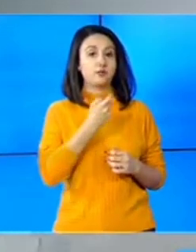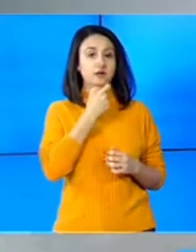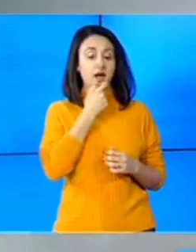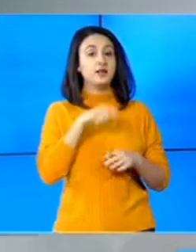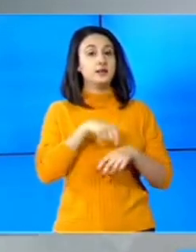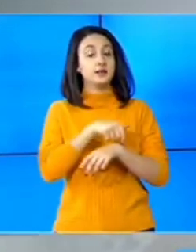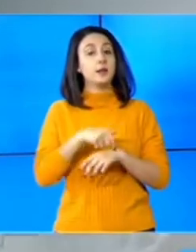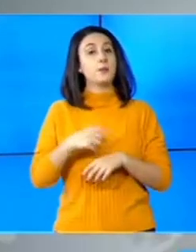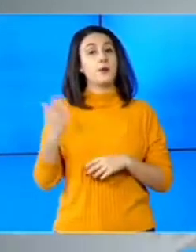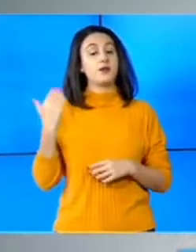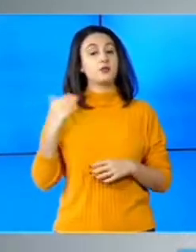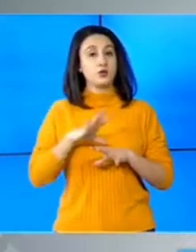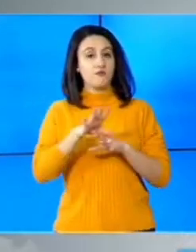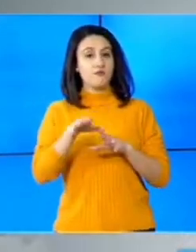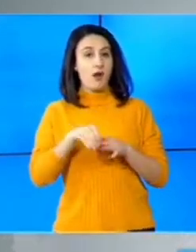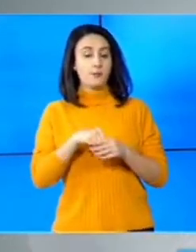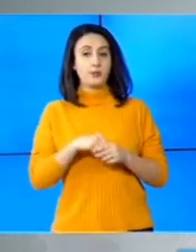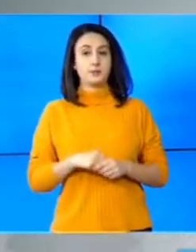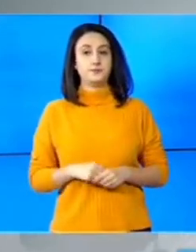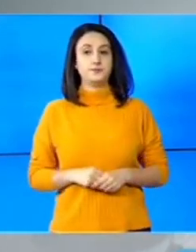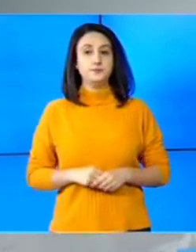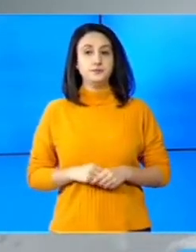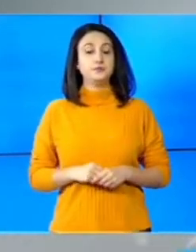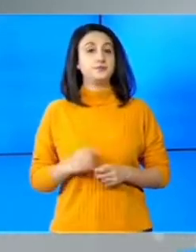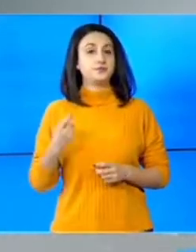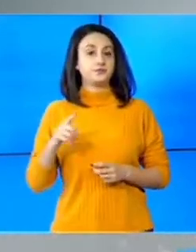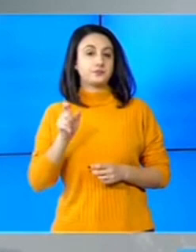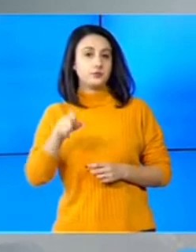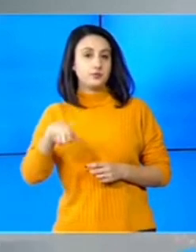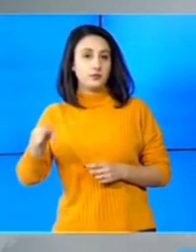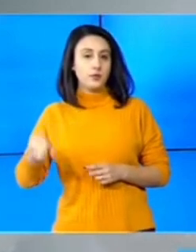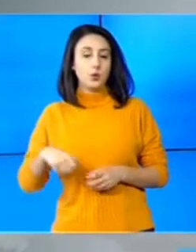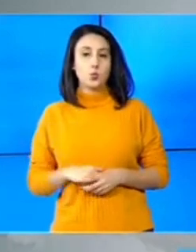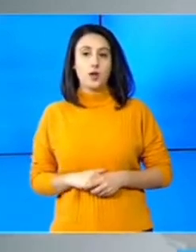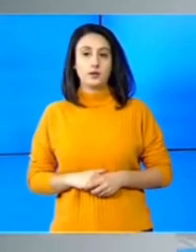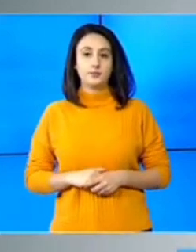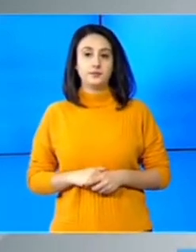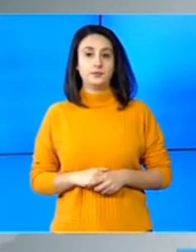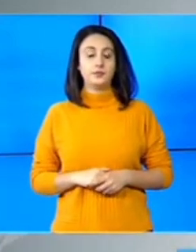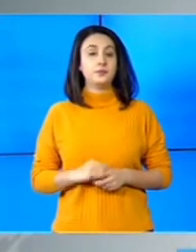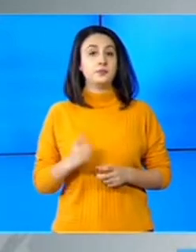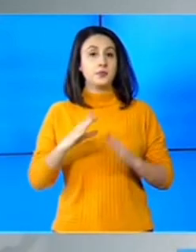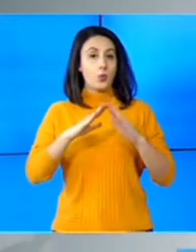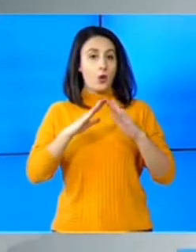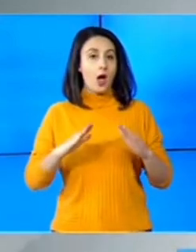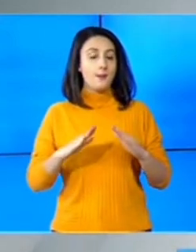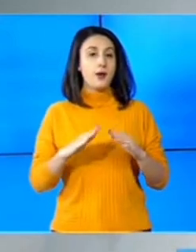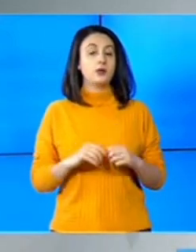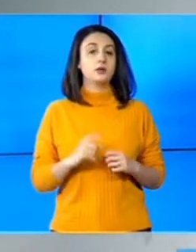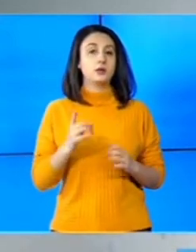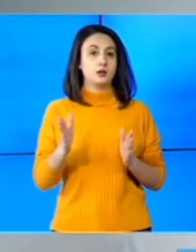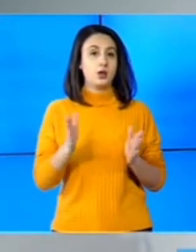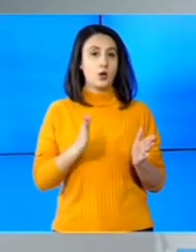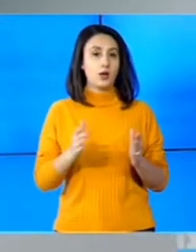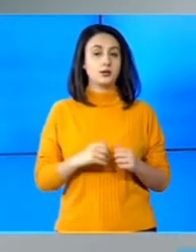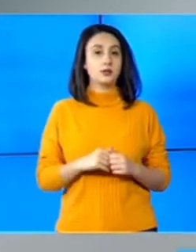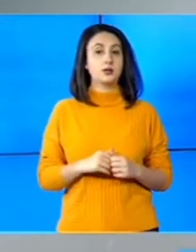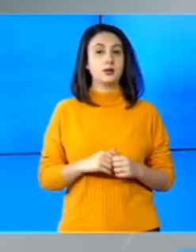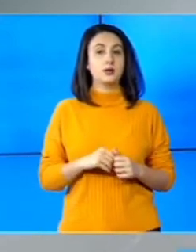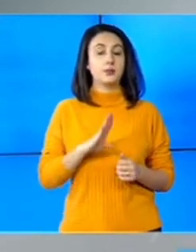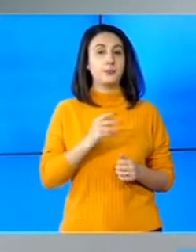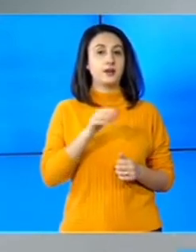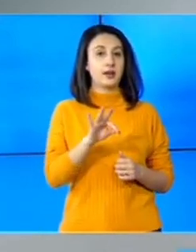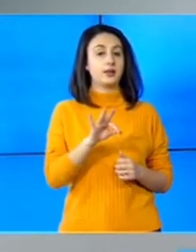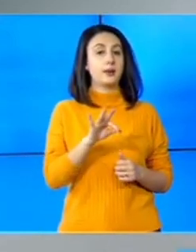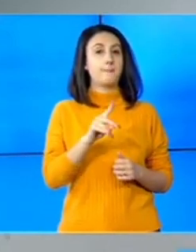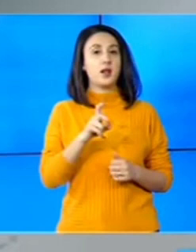în timp ce se afla cu familia și cu alte persoane la o cabană situată între localitățile Păneci și